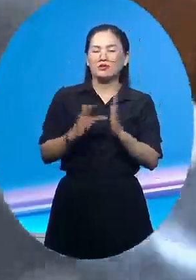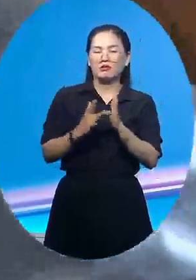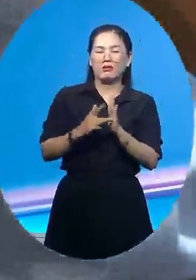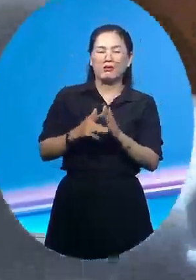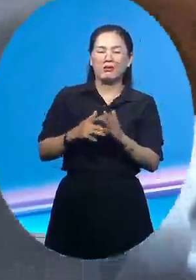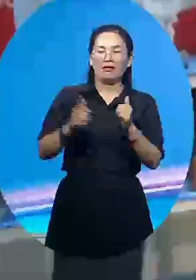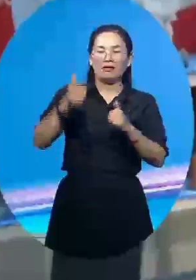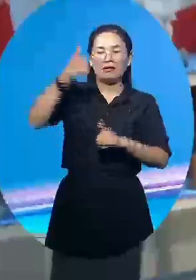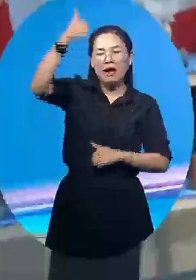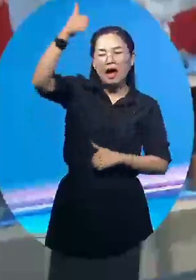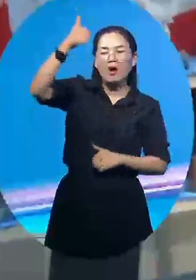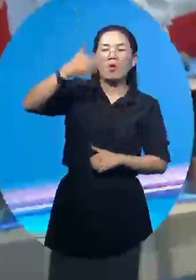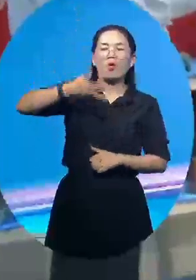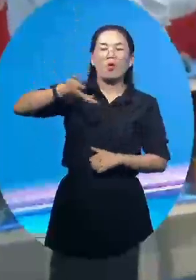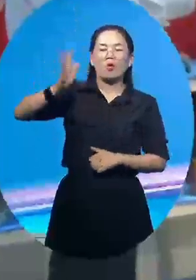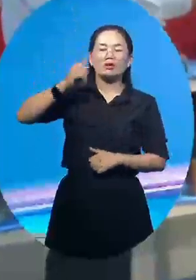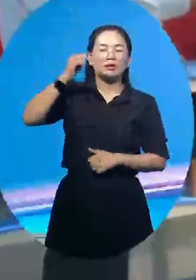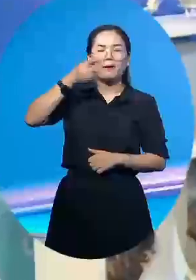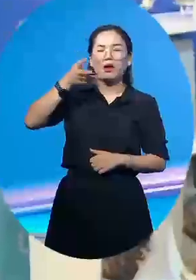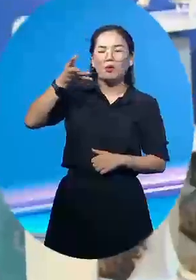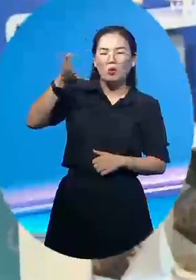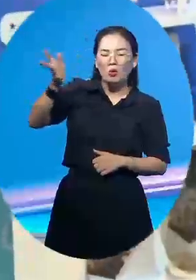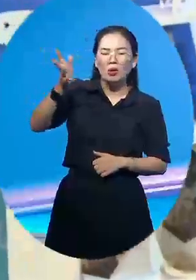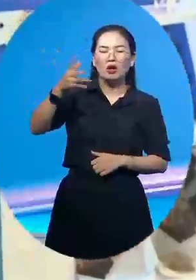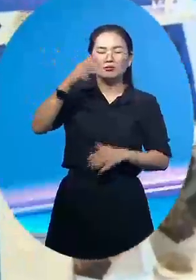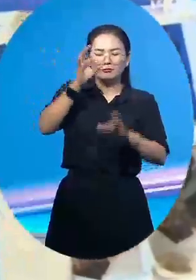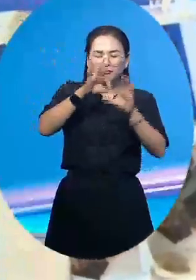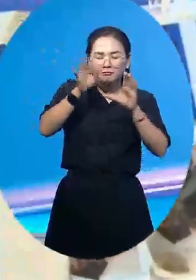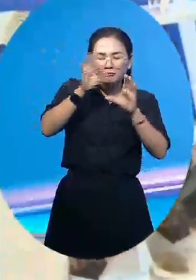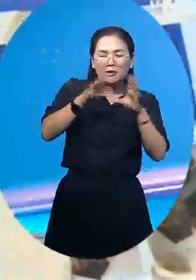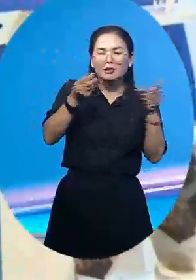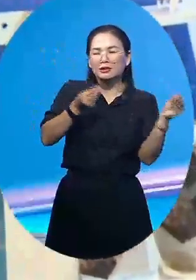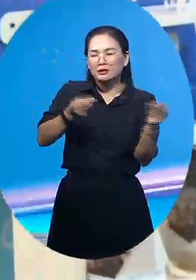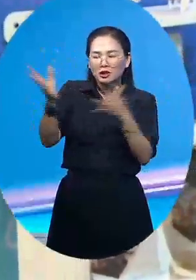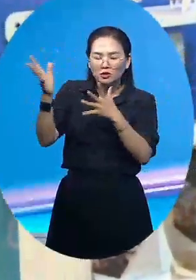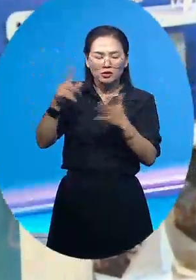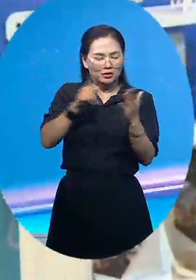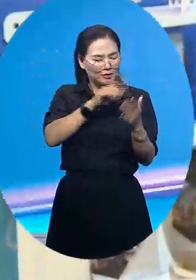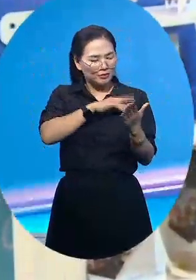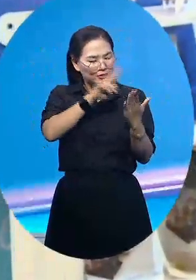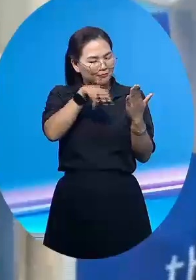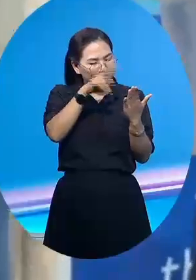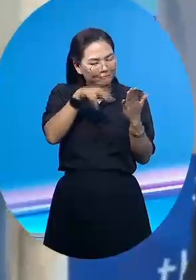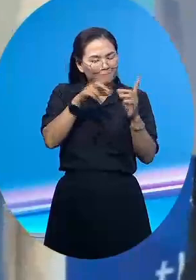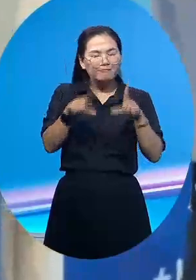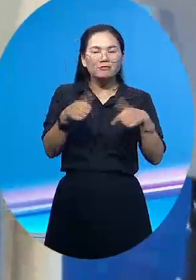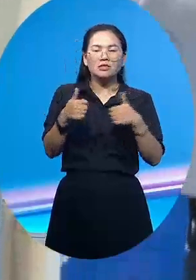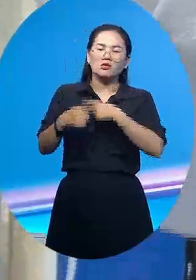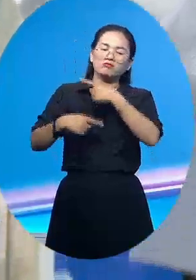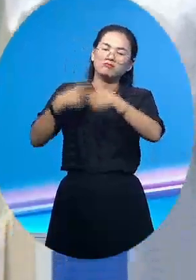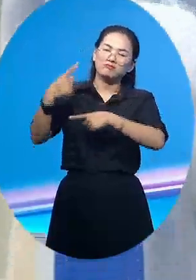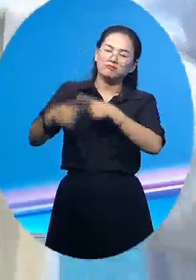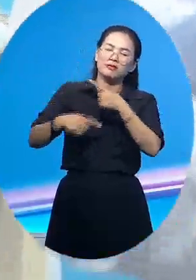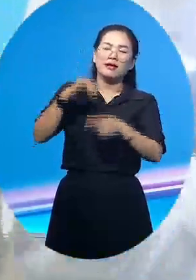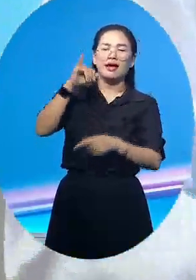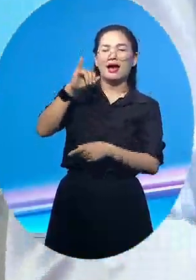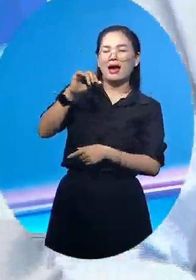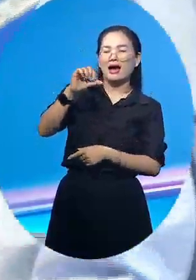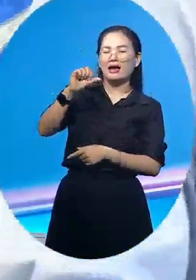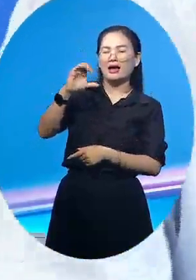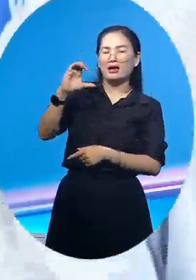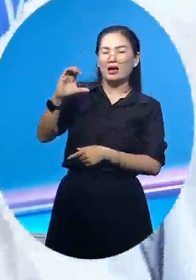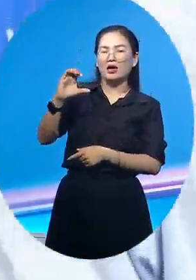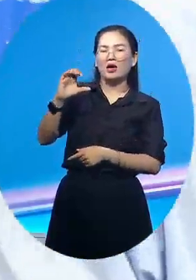Bản cùng với quy trình chọn lọc nguyên liệu đầu vào thiết kế sản xuất kiểm tra đầu cuối hoàn toàn thực hiện theo tiêu chuẩn ISO